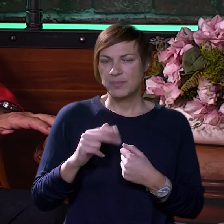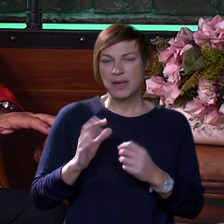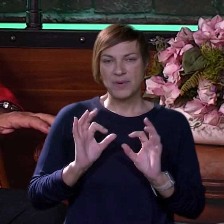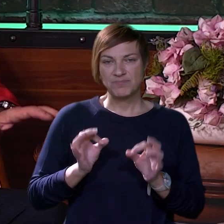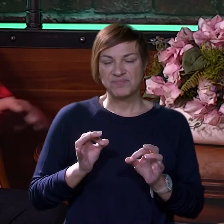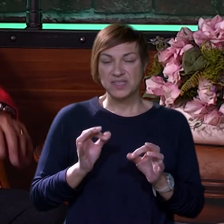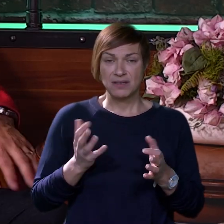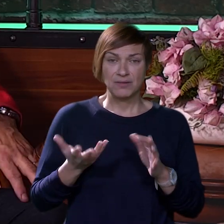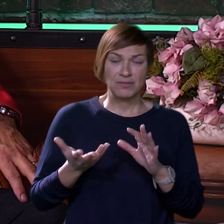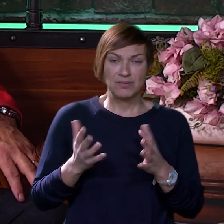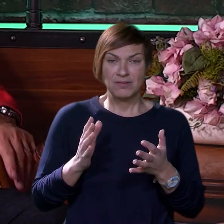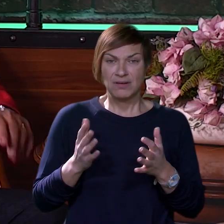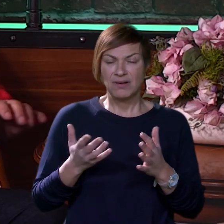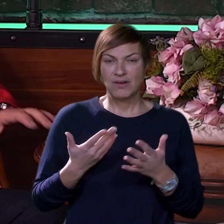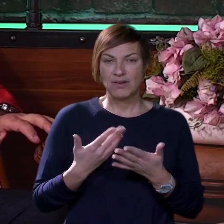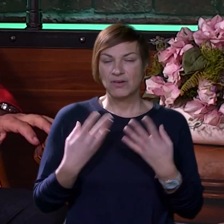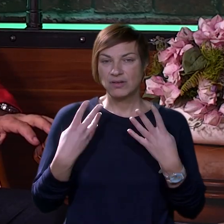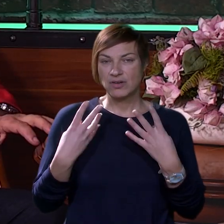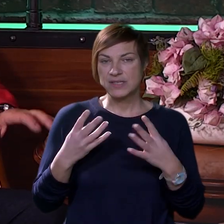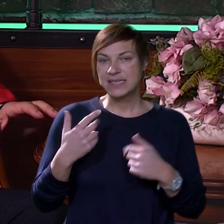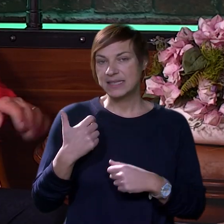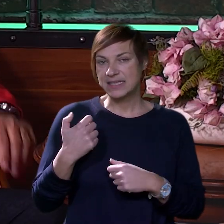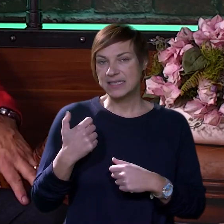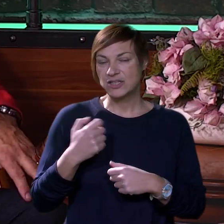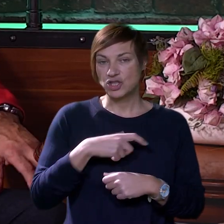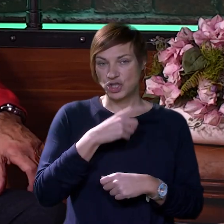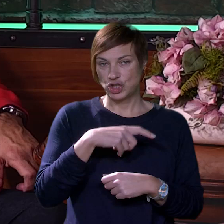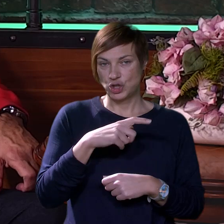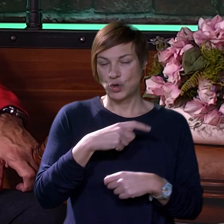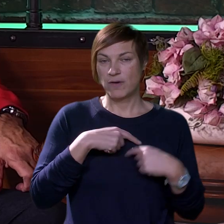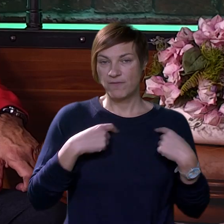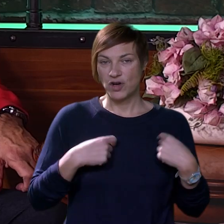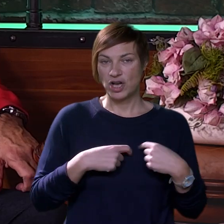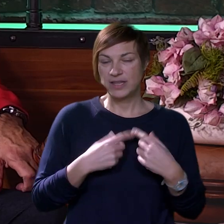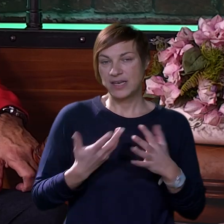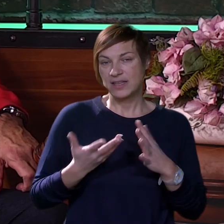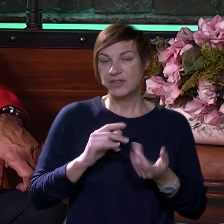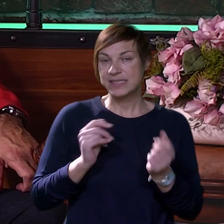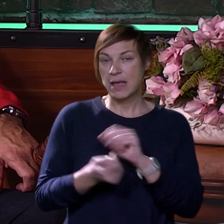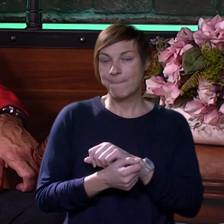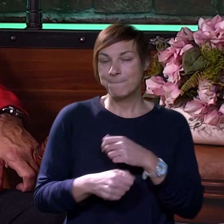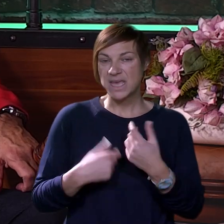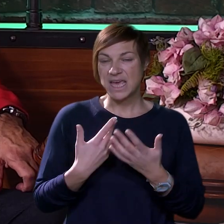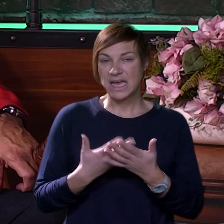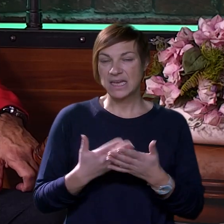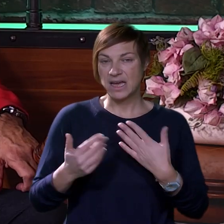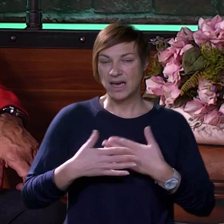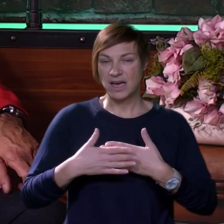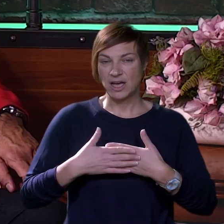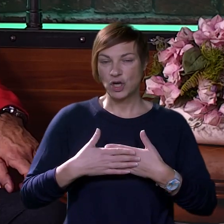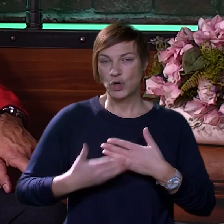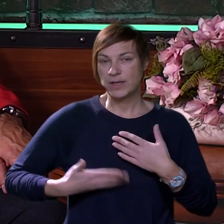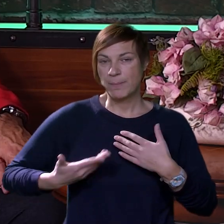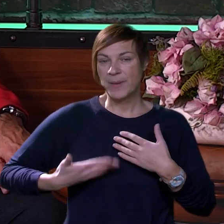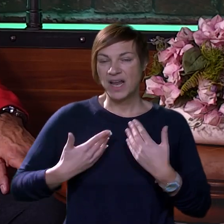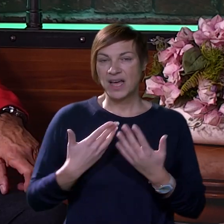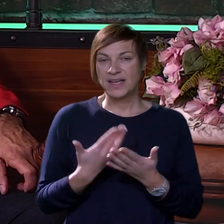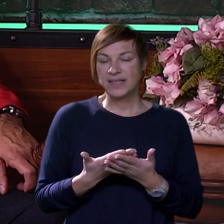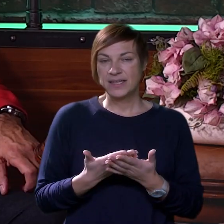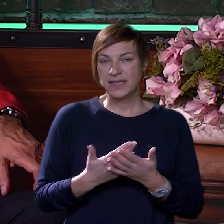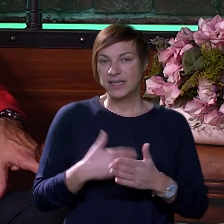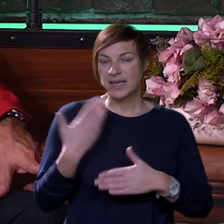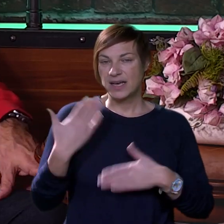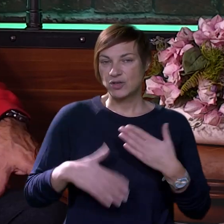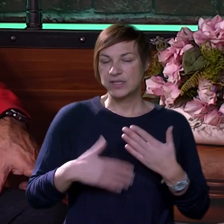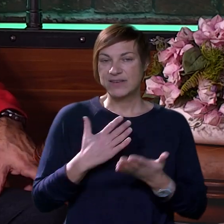sigurno nekih od 80 do 100 volontera. Je. Taj broj se mijenja osobito kod mladih, jer